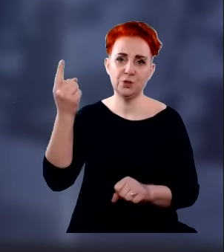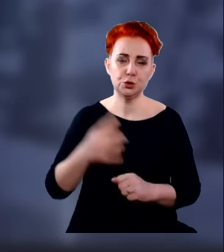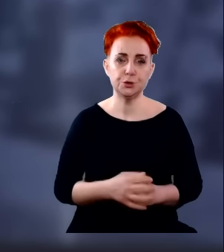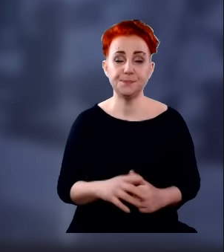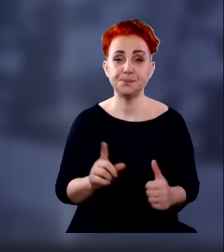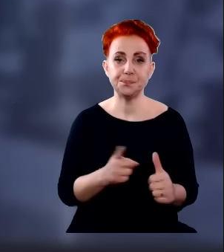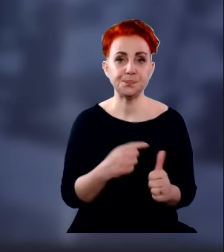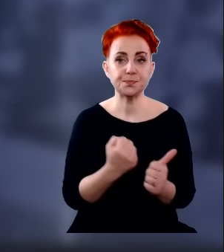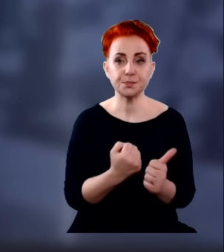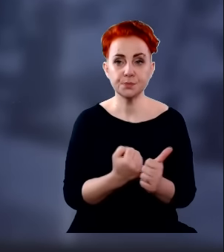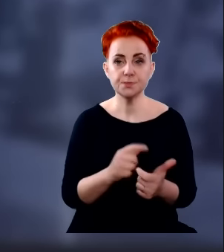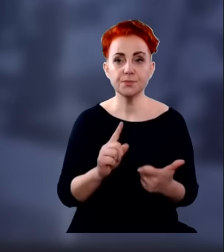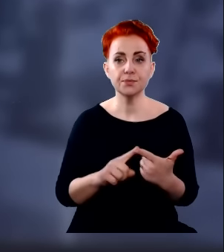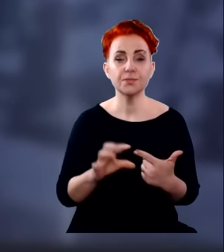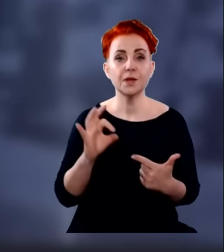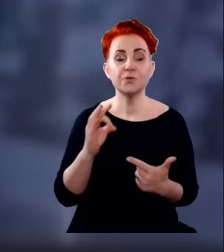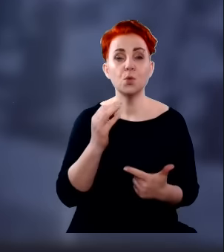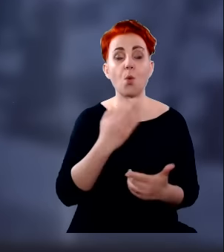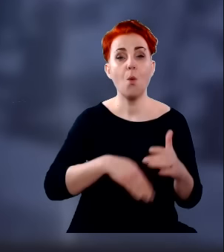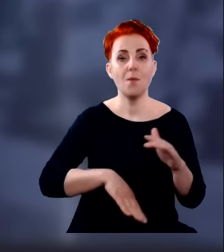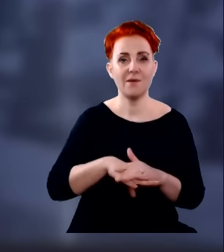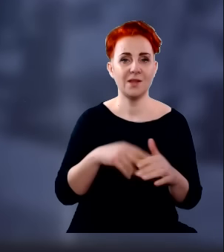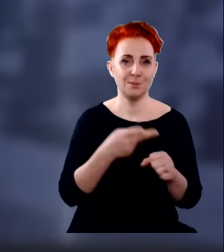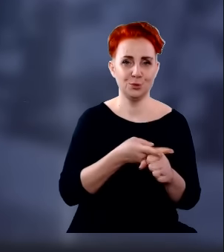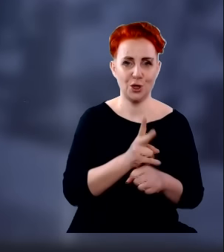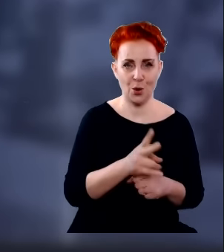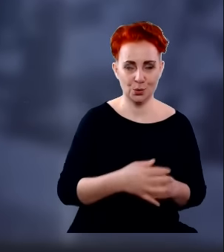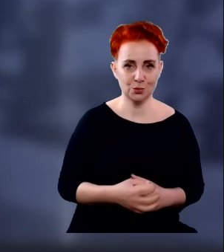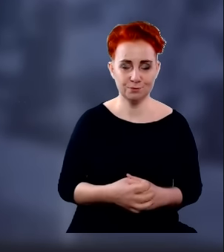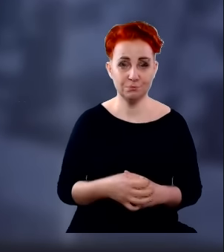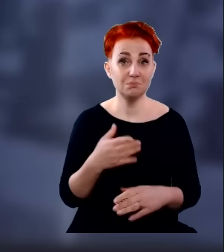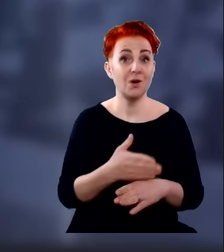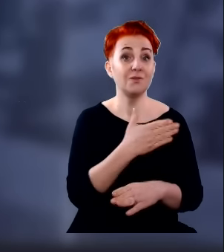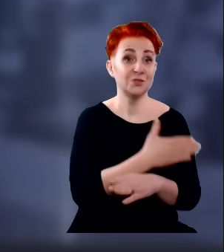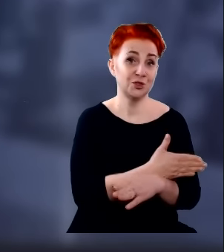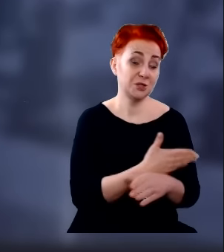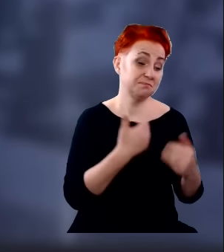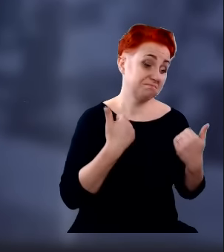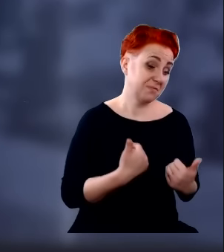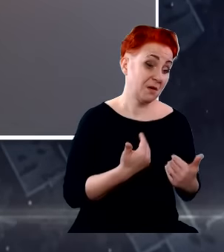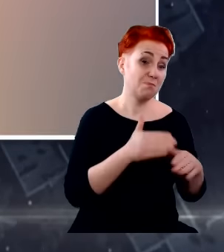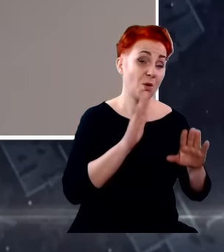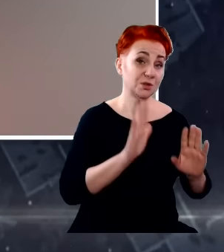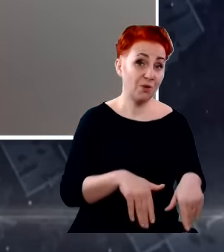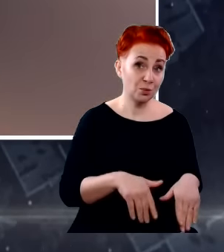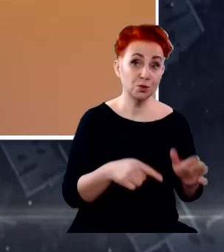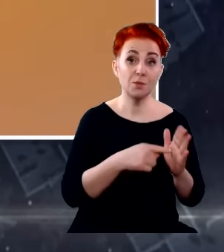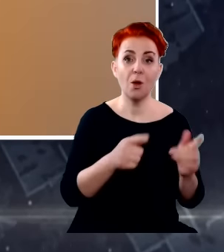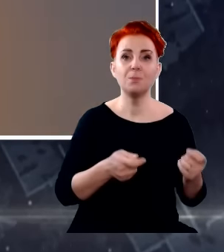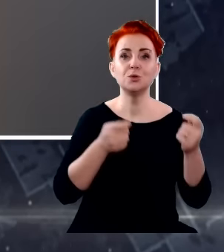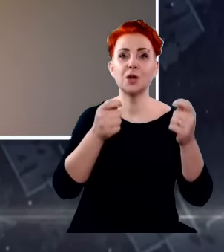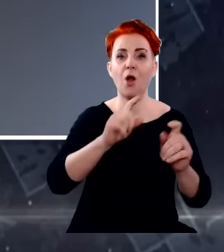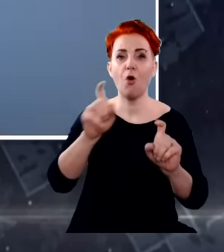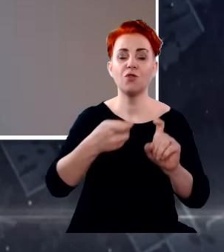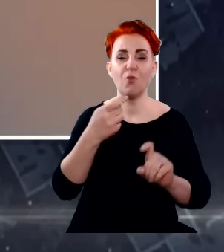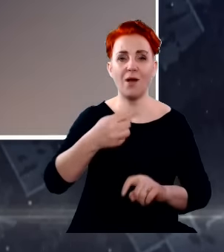pierwsze. Po drugie, przekroczył swoje uprawnienia, ponieważ wcześniej pozwolił sobie na to, żeby przekazać odwołania naszych kolegów